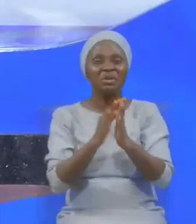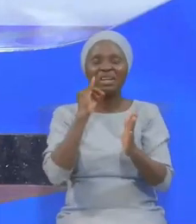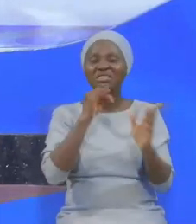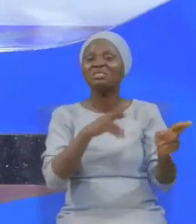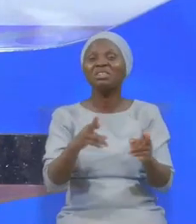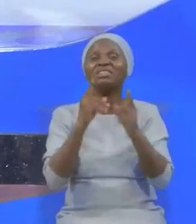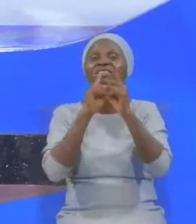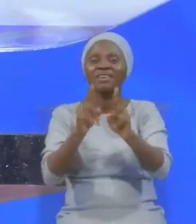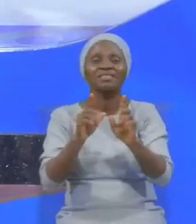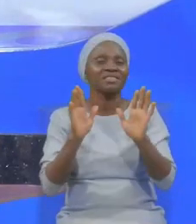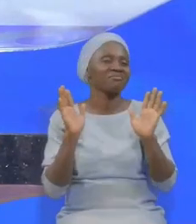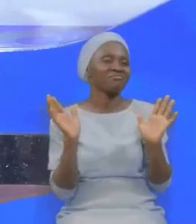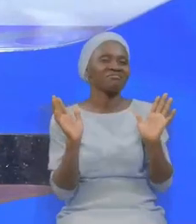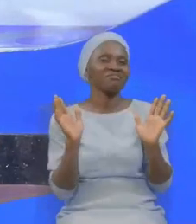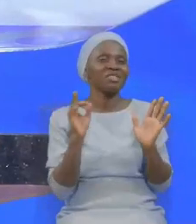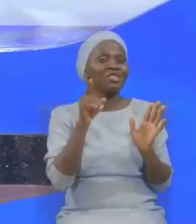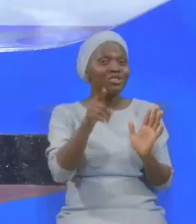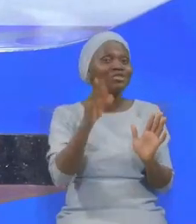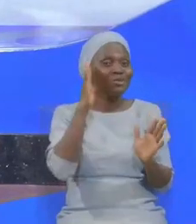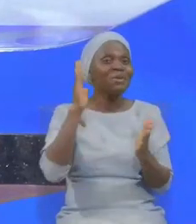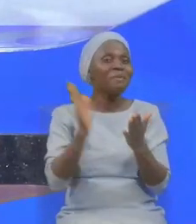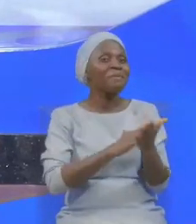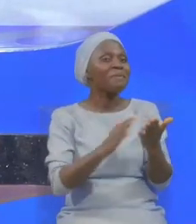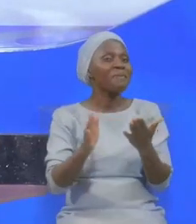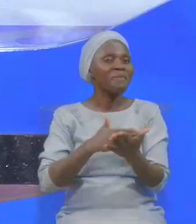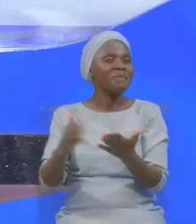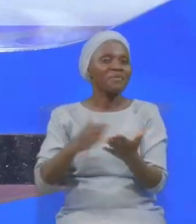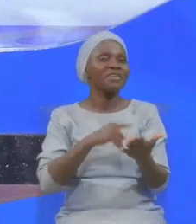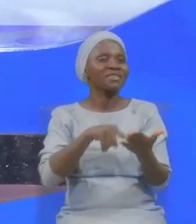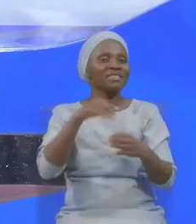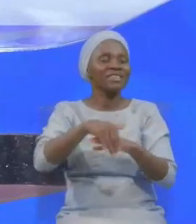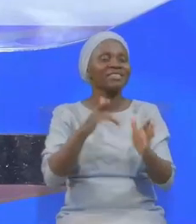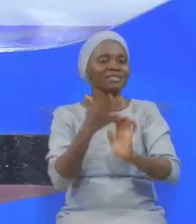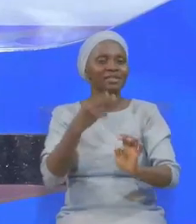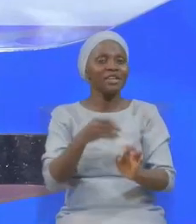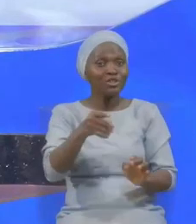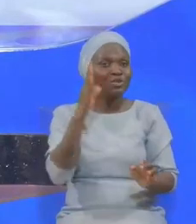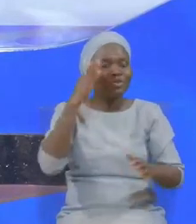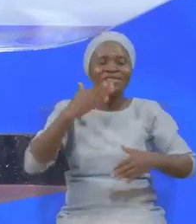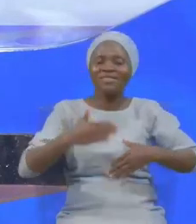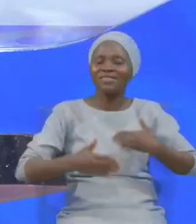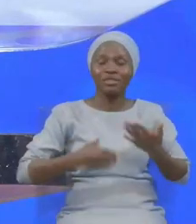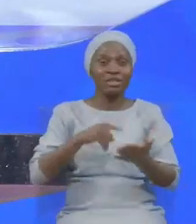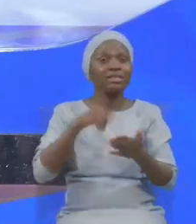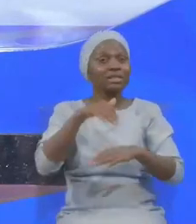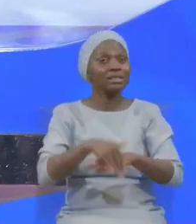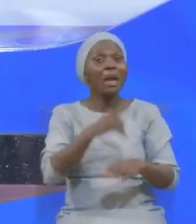exaucées. Vous allez louer Dieu ce soir. Vous allez vous réjouir ce soir parce